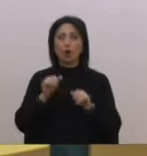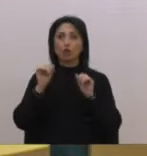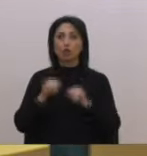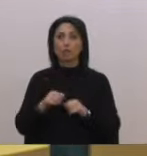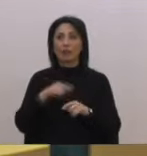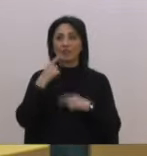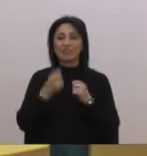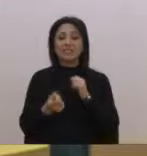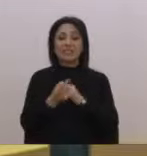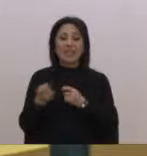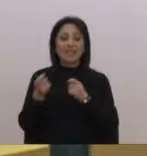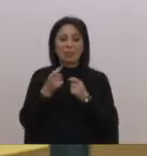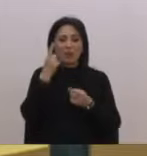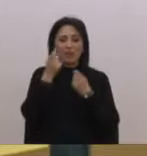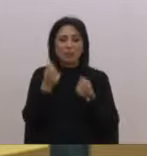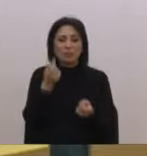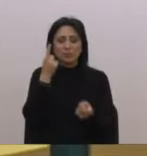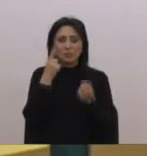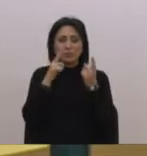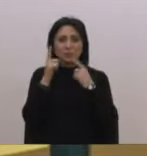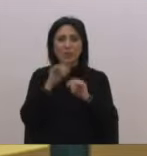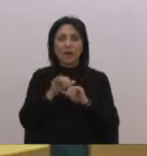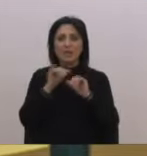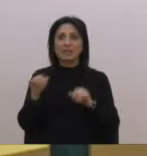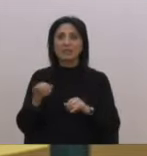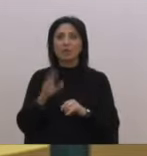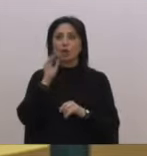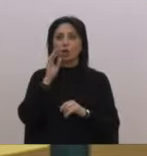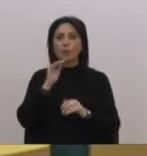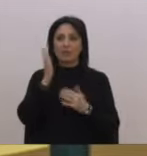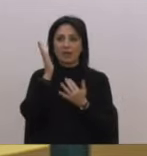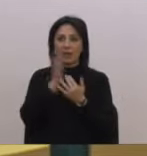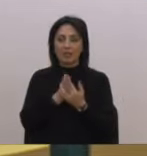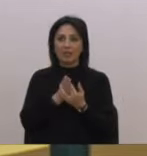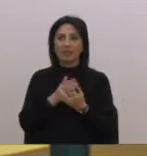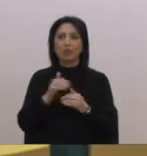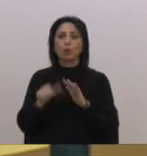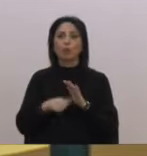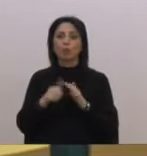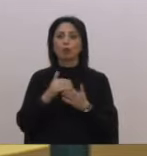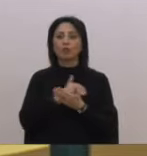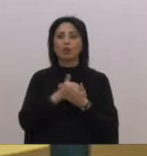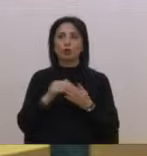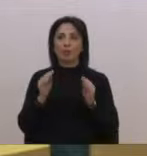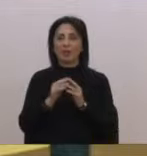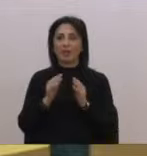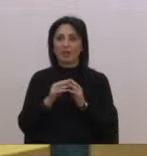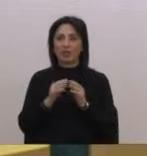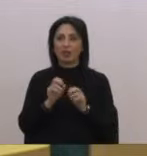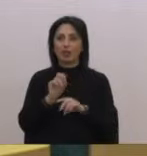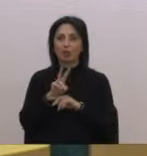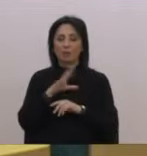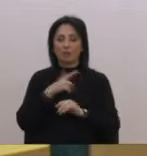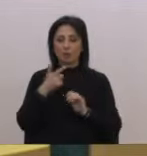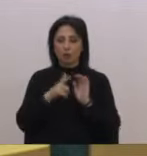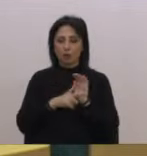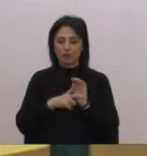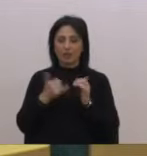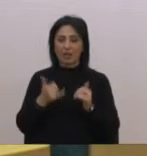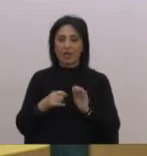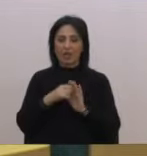თქვა, საიდან მოაქვს ეს ინფორმაცია, რომ გაიზარდა, როდესაც განახევრდა? უმუშევრობის დონე იგივე. 12-ში იყო 27, ეხლა